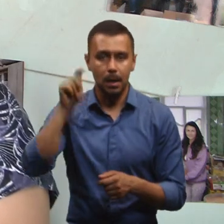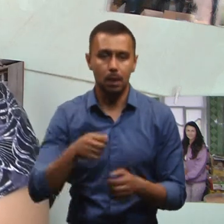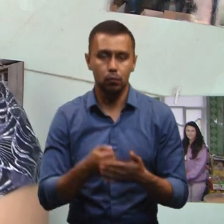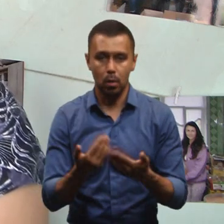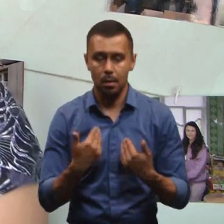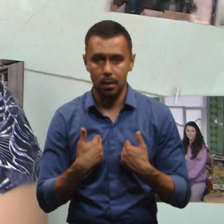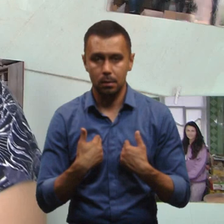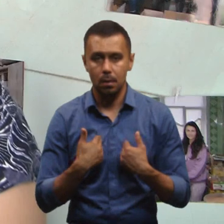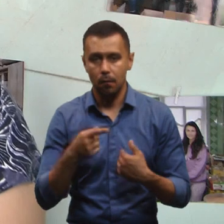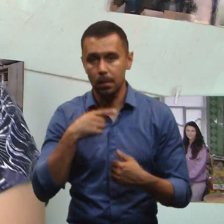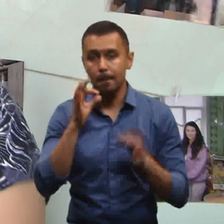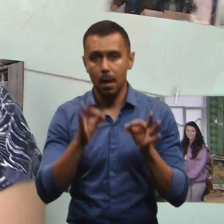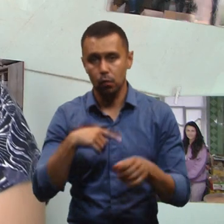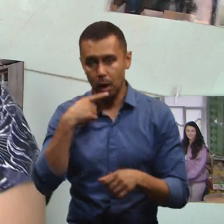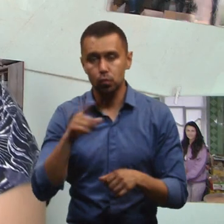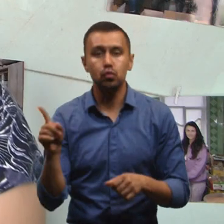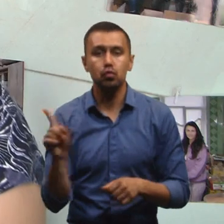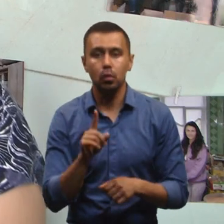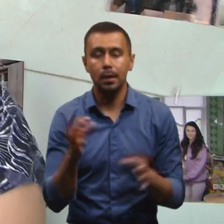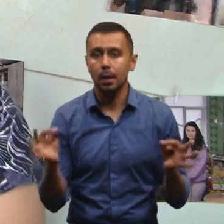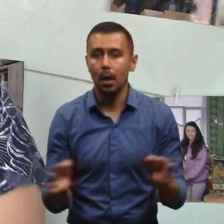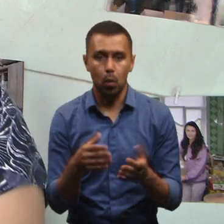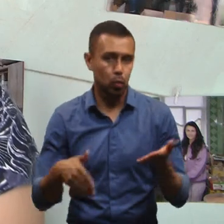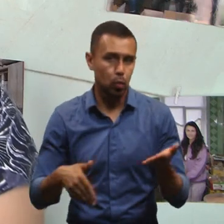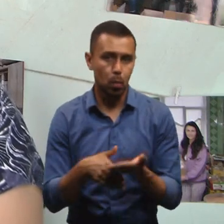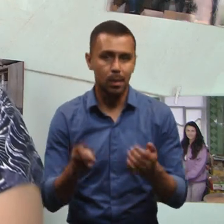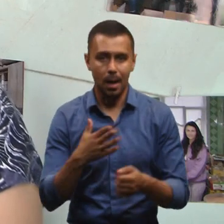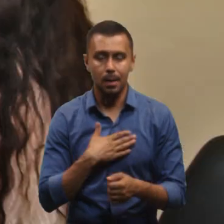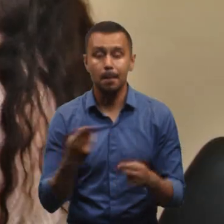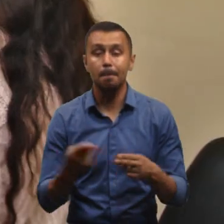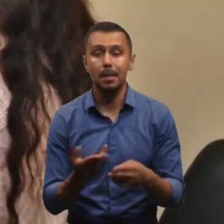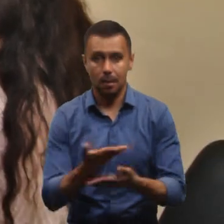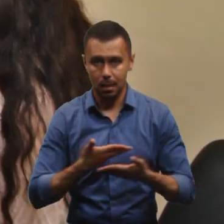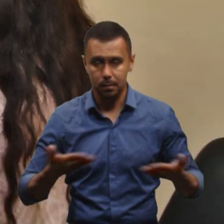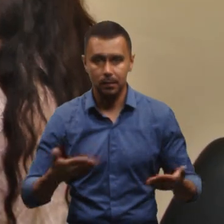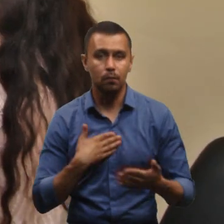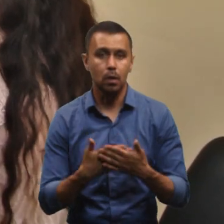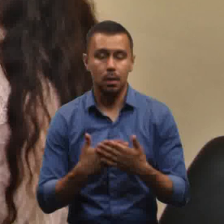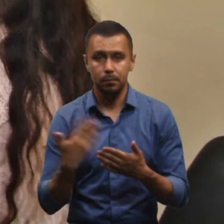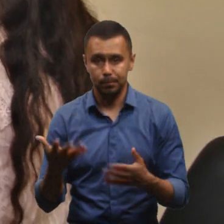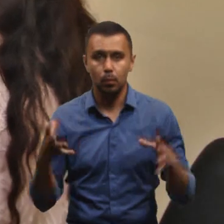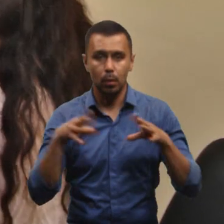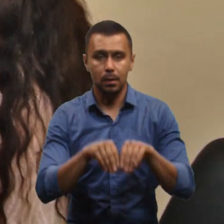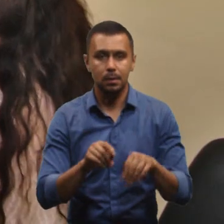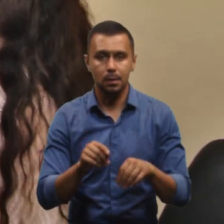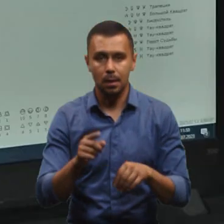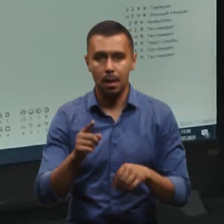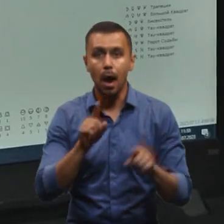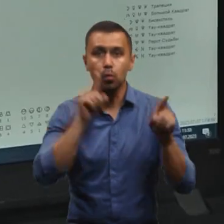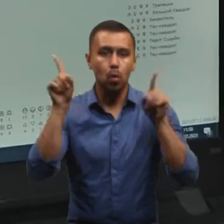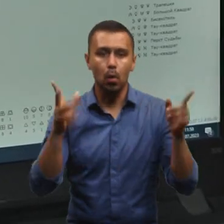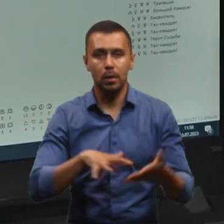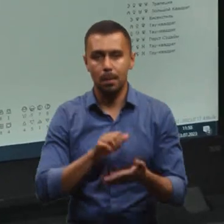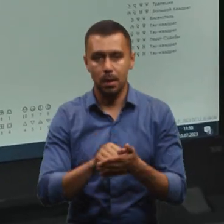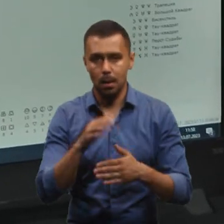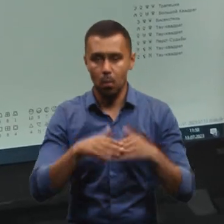нас, бо кажуть, правильно кажуть, що ніякої допомоги для нас без нас. Волонтерство Яна поєднує з астрологією, якою